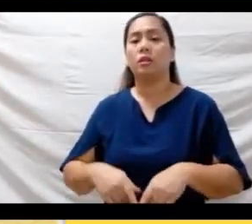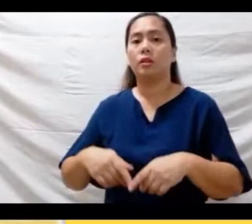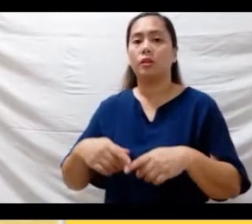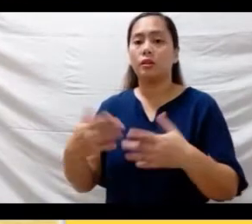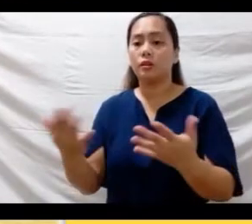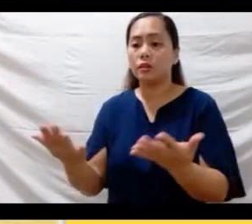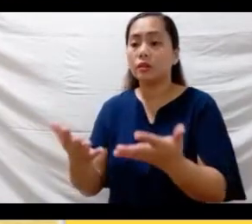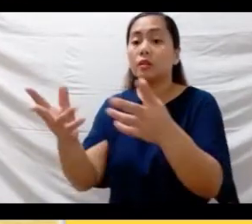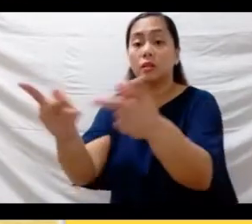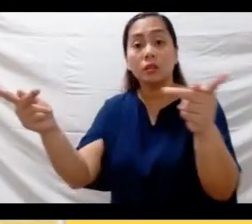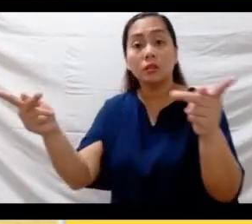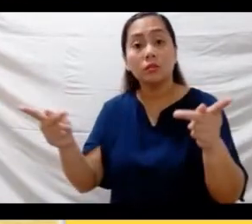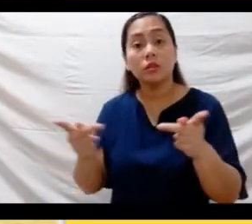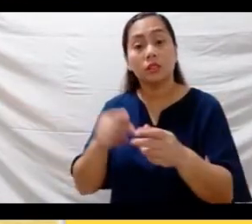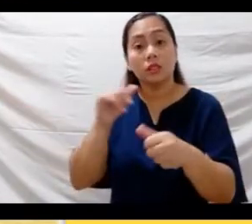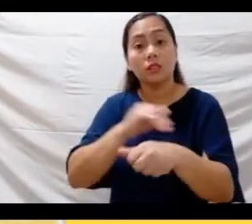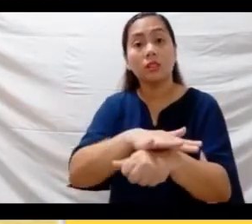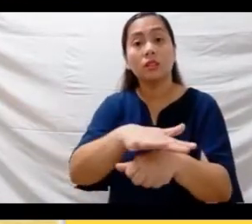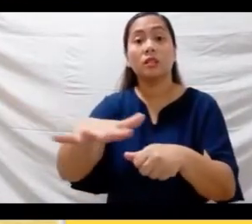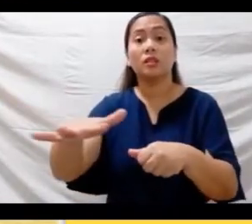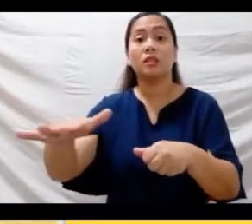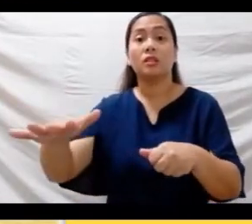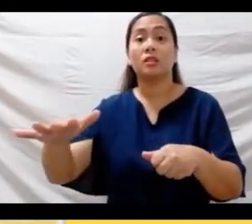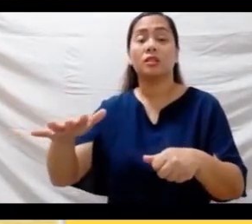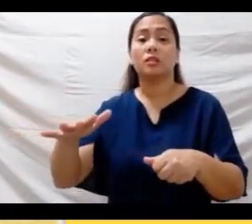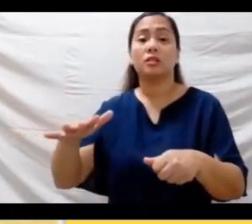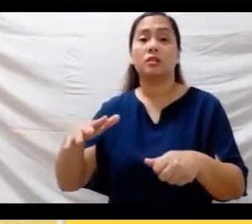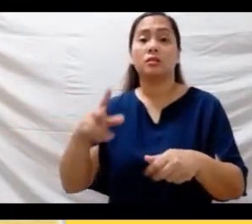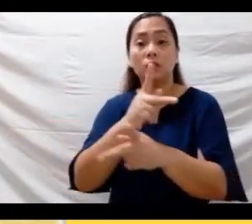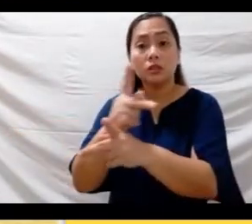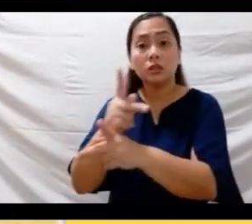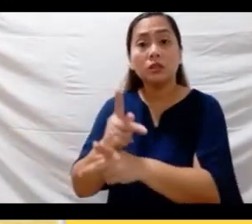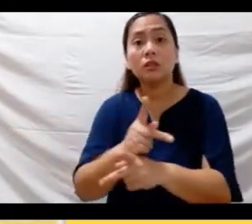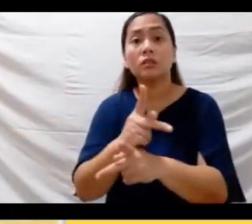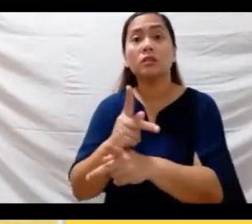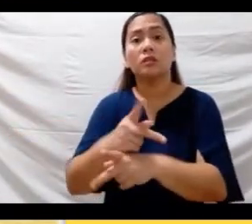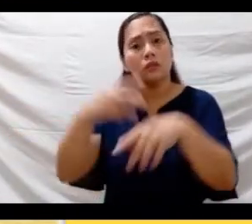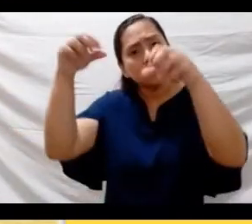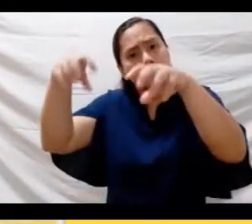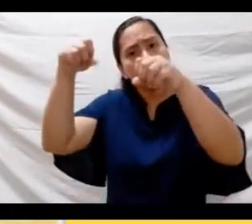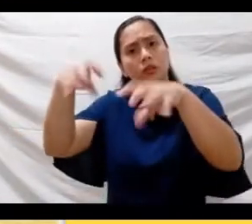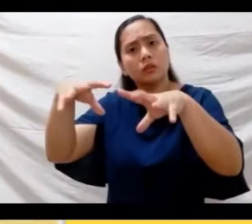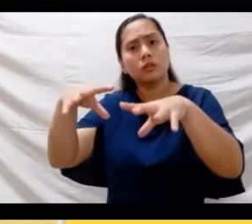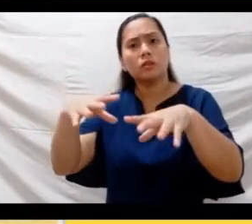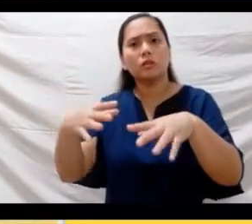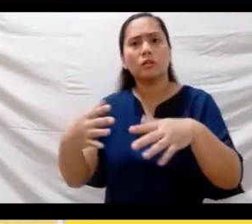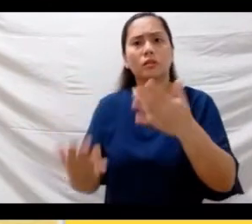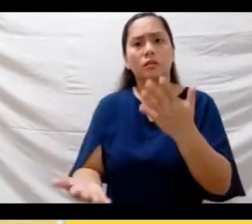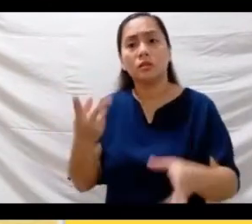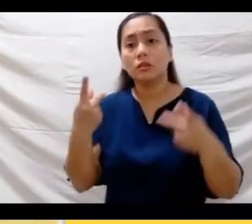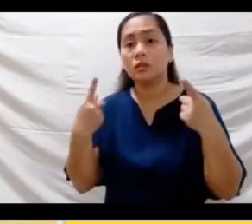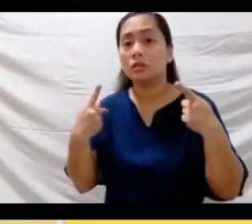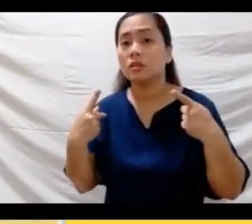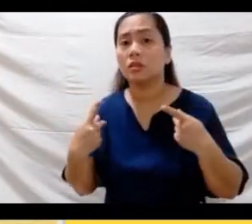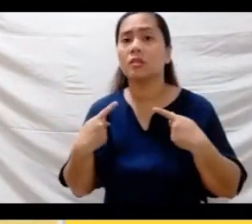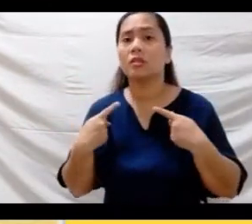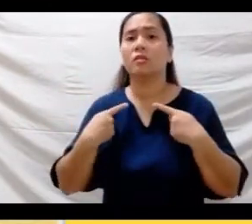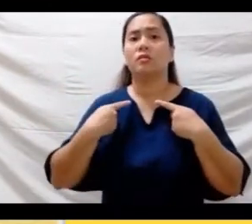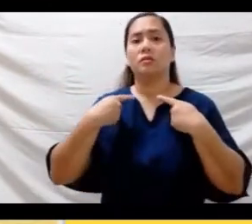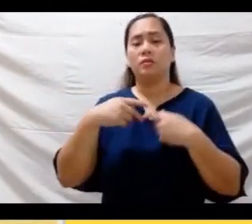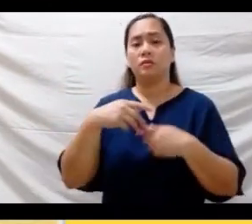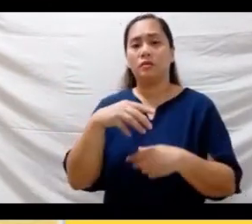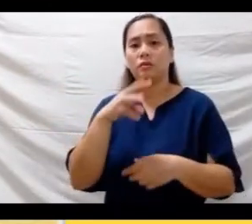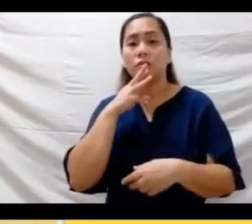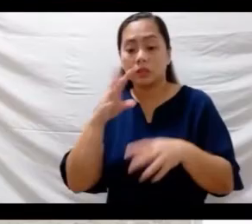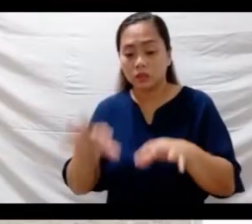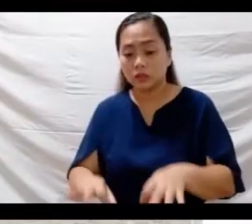ay pinapayuhang maging alerto sa kondisyon ng ulan at maaring bumaha. Dagdag pa nito.